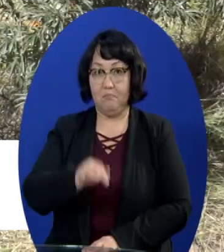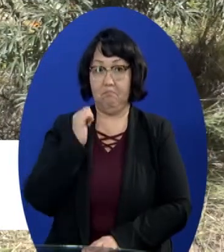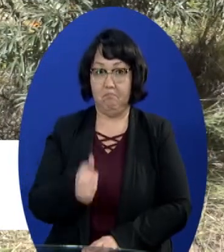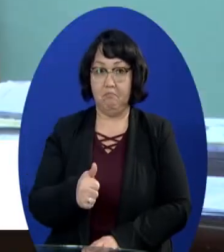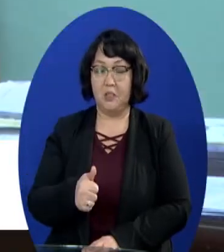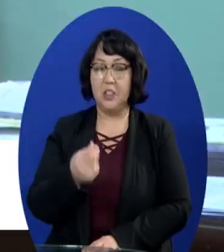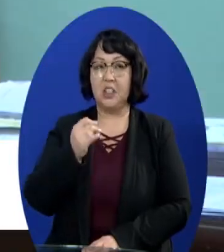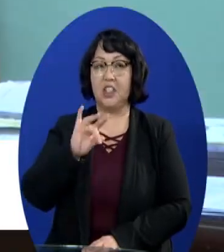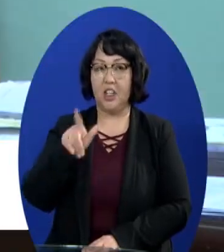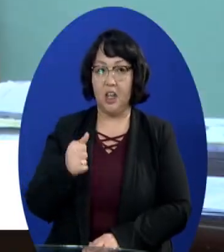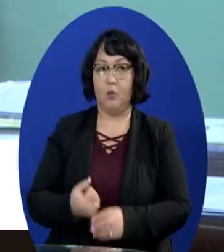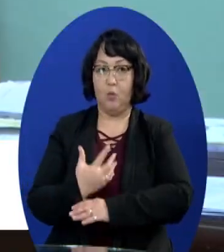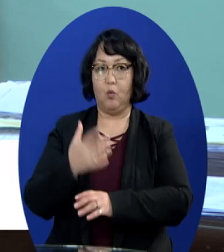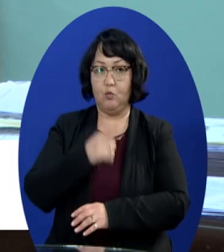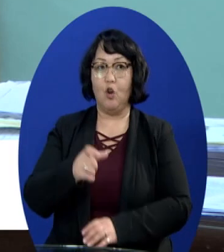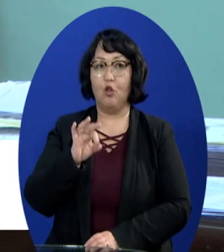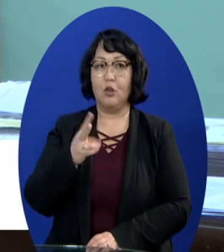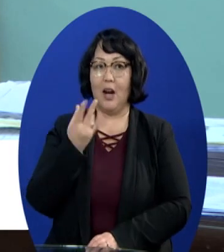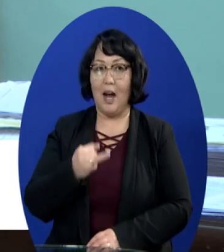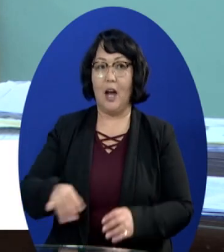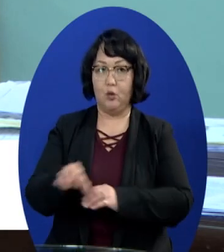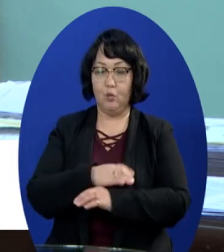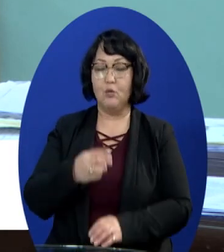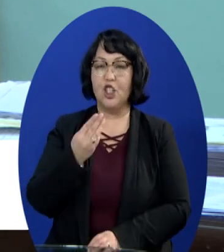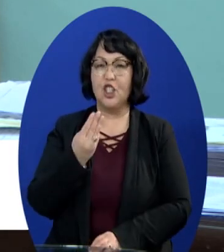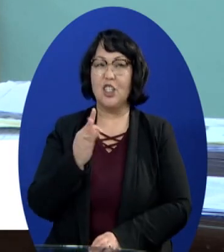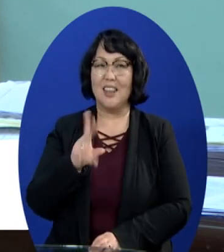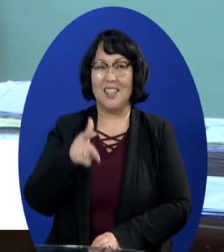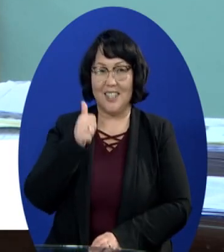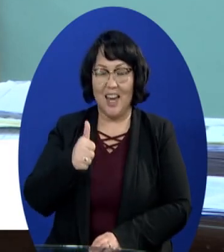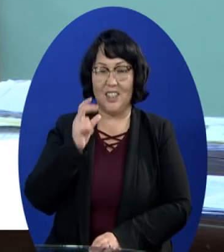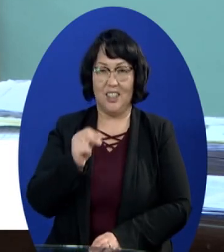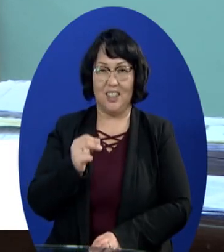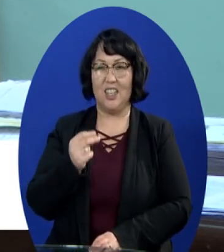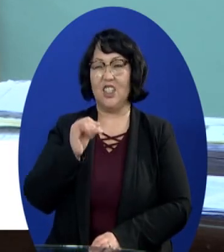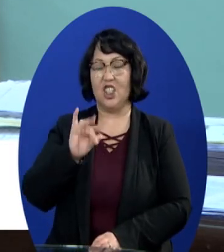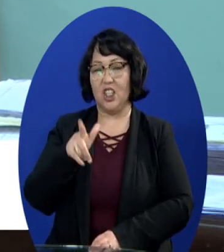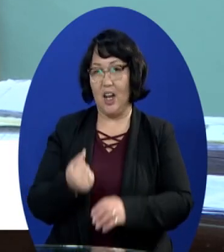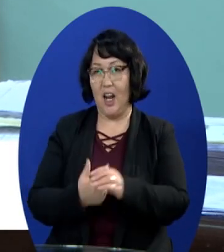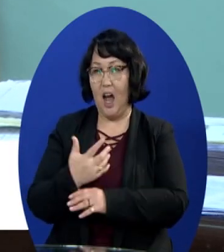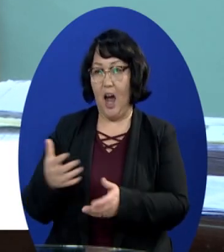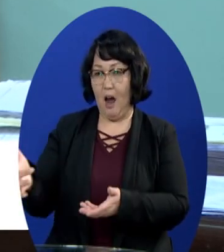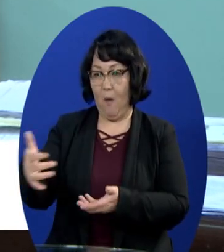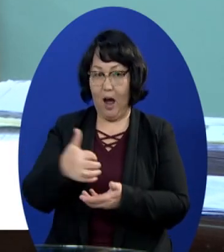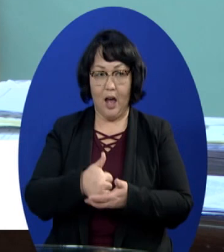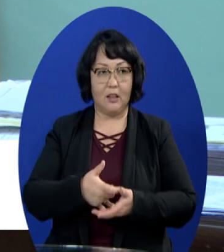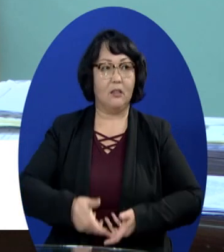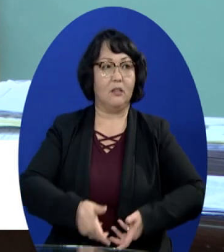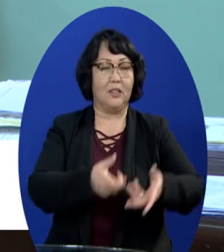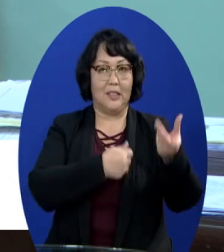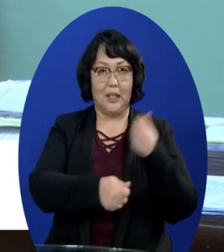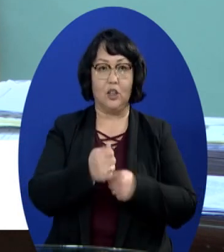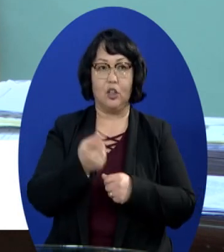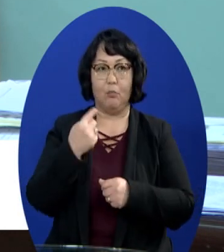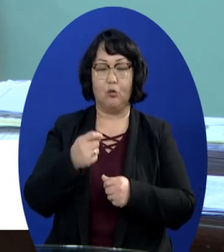чацарган эрхлэгчд дээр нь одоо энэ өндөр ангаас юм одоо шилдэг одоо бас сайн чанарын чацарган нийлүүлдэг одоо томоохон Монголын нэртэй